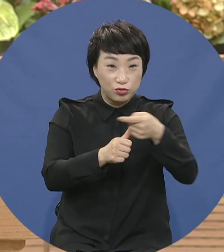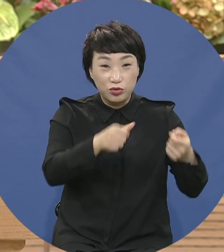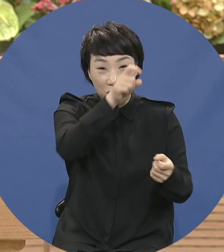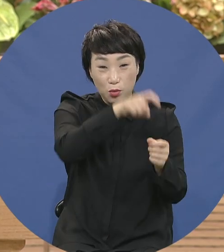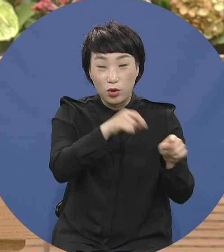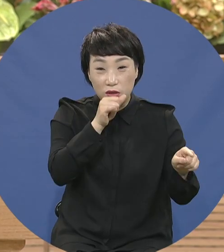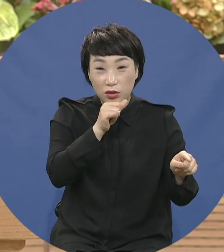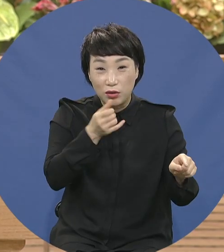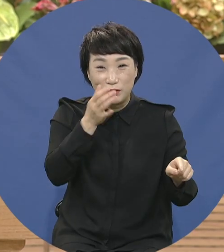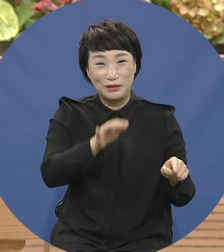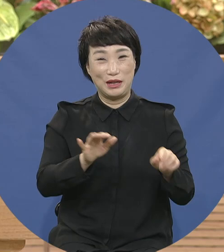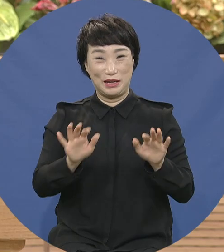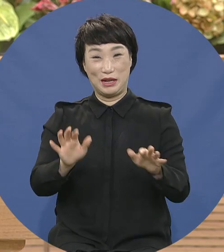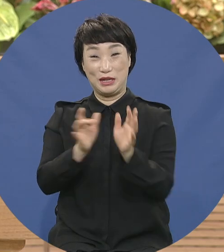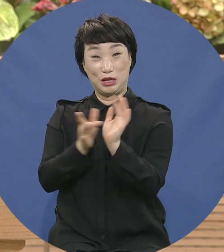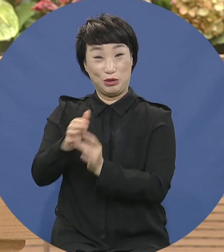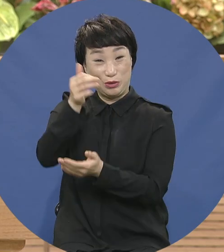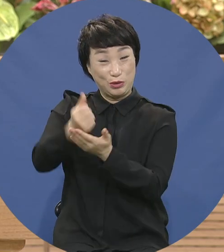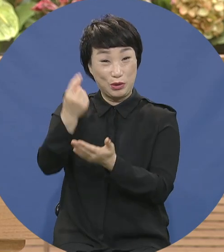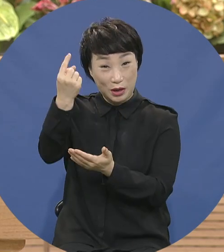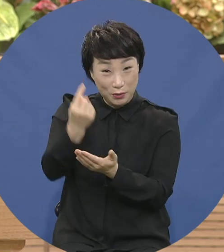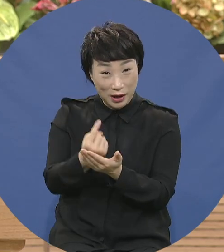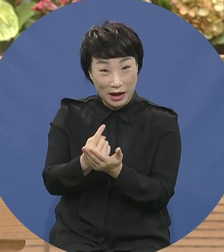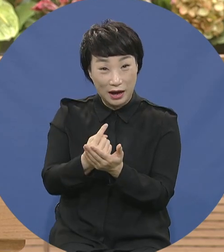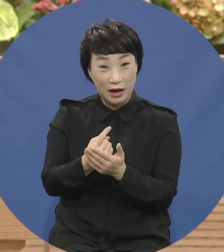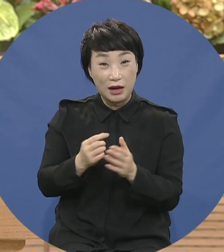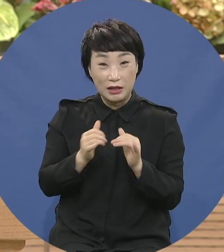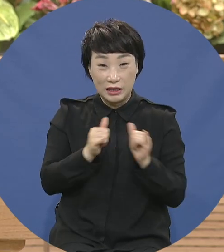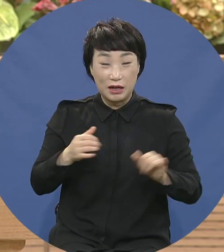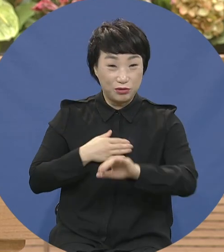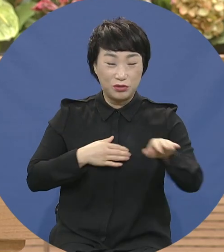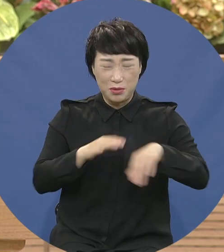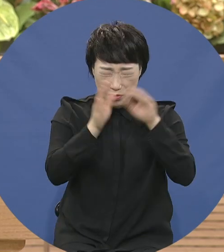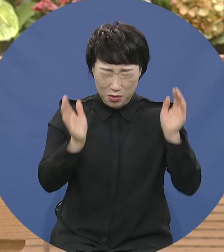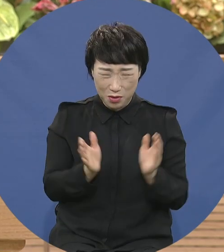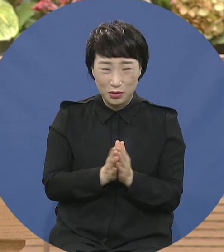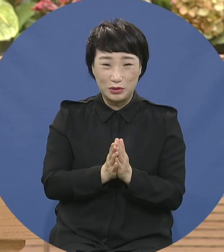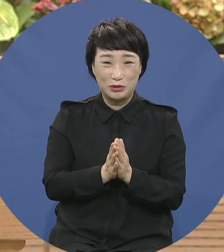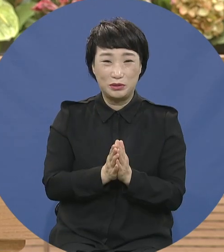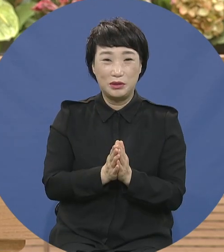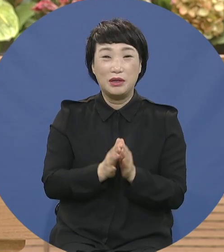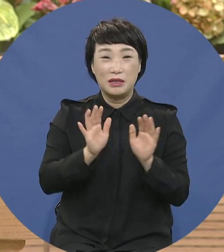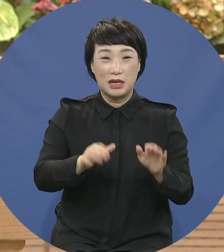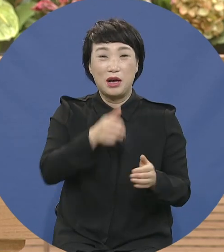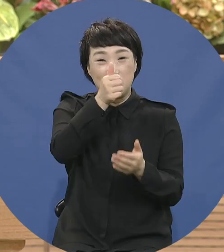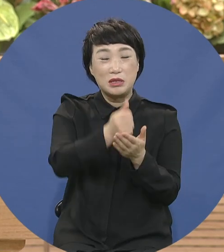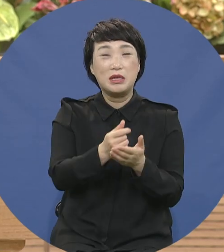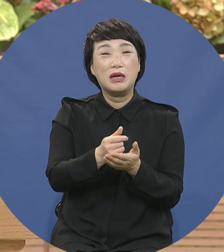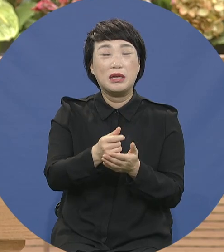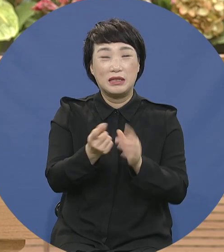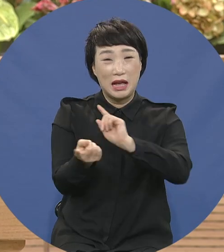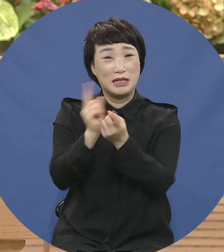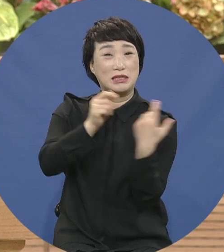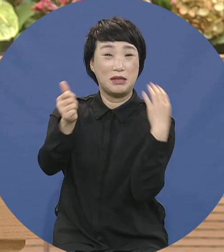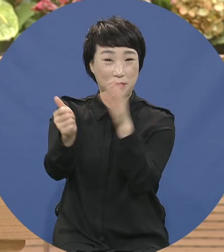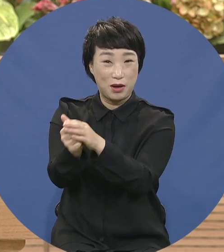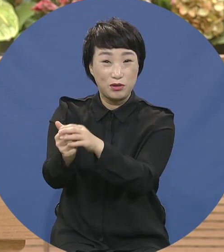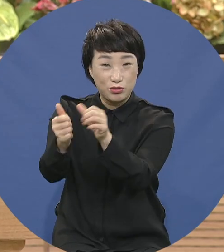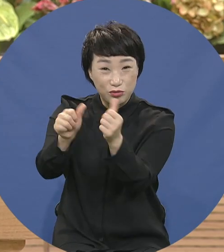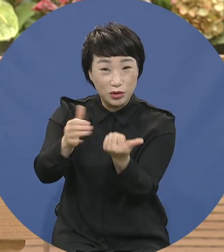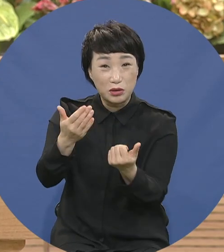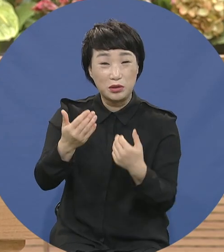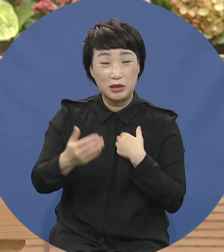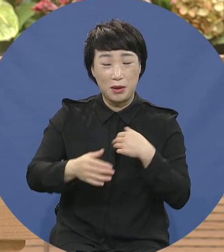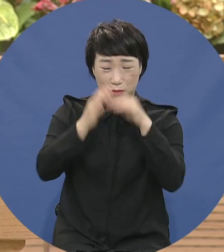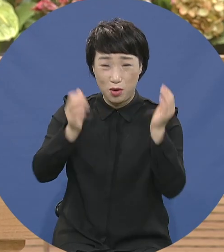했으나 예수 그리스도가 와서 우리 모두를 다 죄를 짊어지고 죽게 된